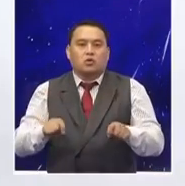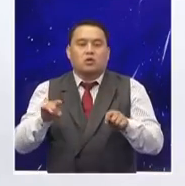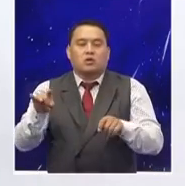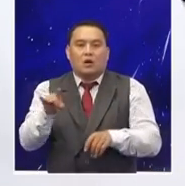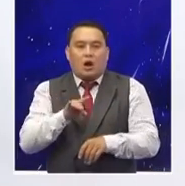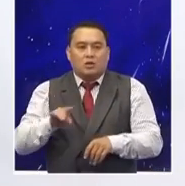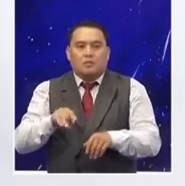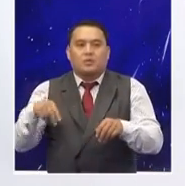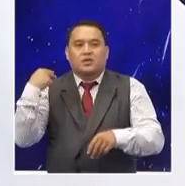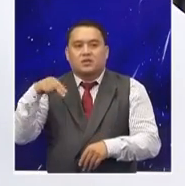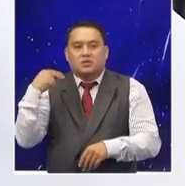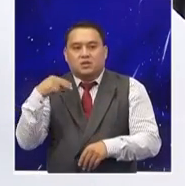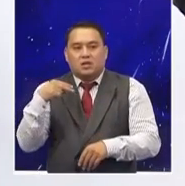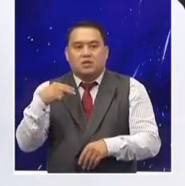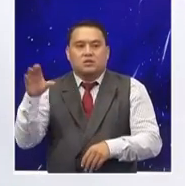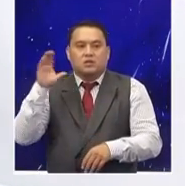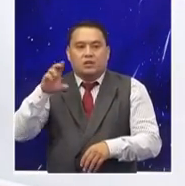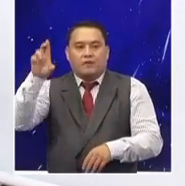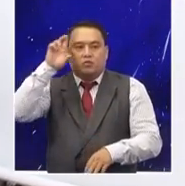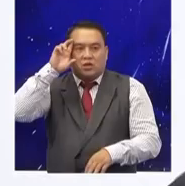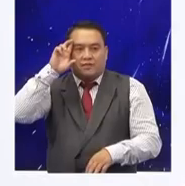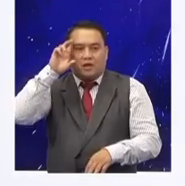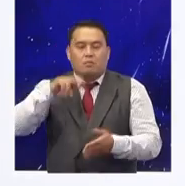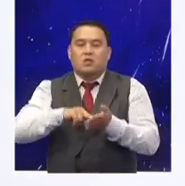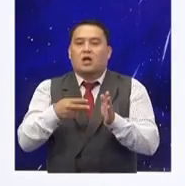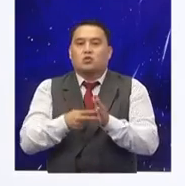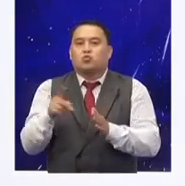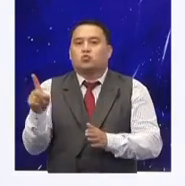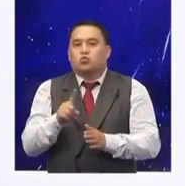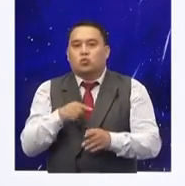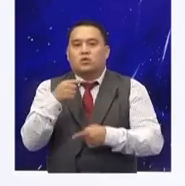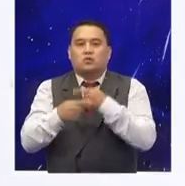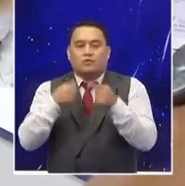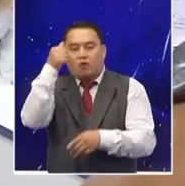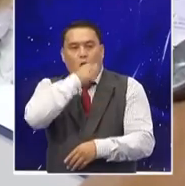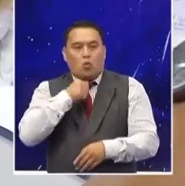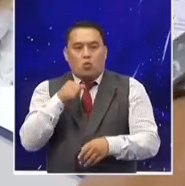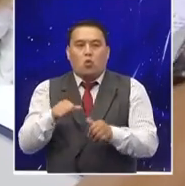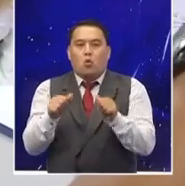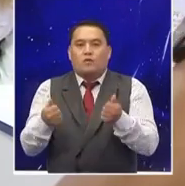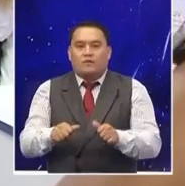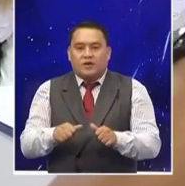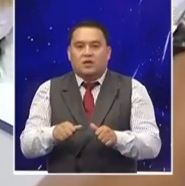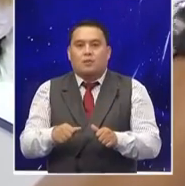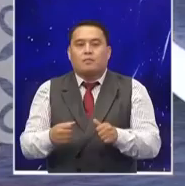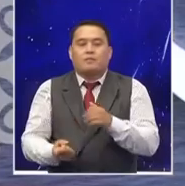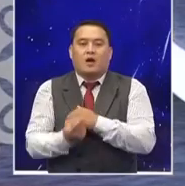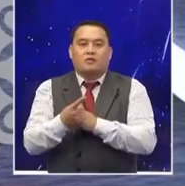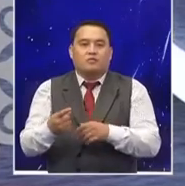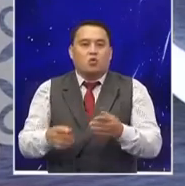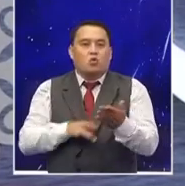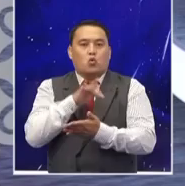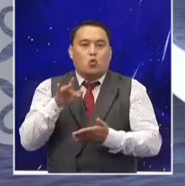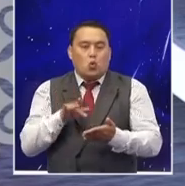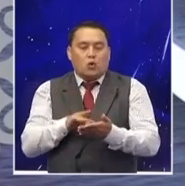реализации президентской концепции слышащие государства планируется что до конца года такого рода офисы для граждан появиться во всех крупных городах